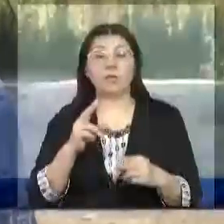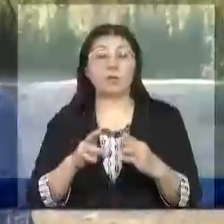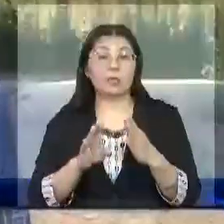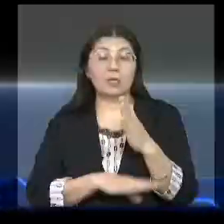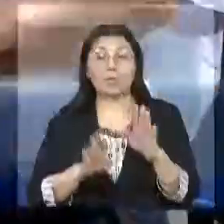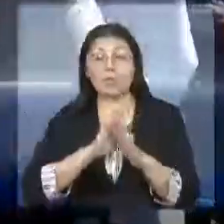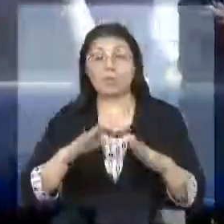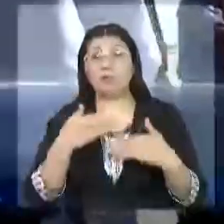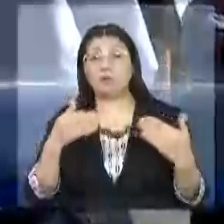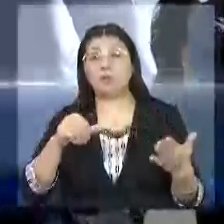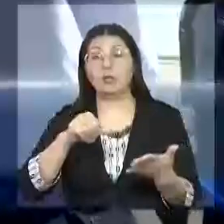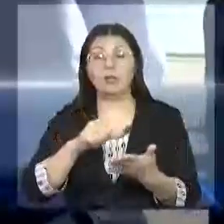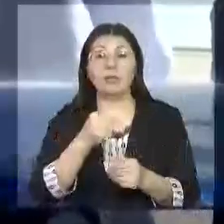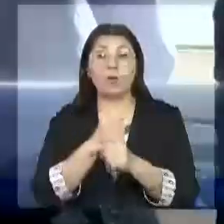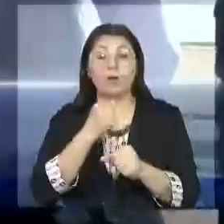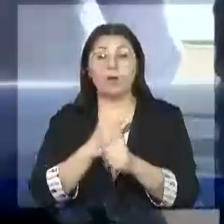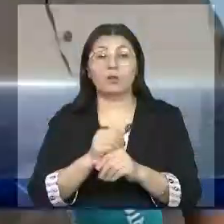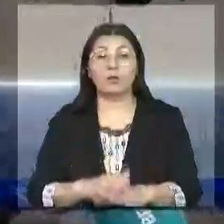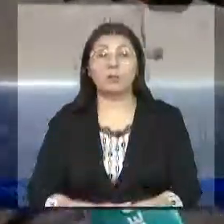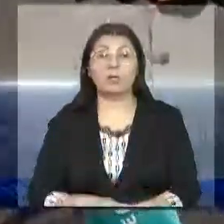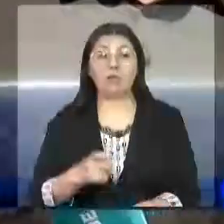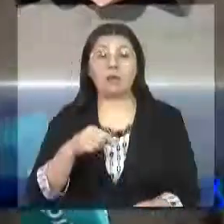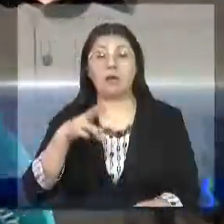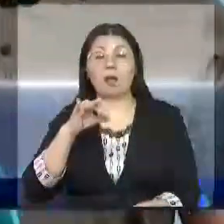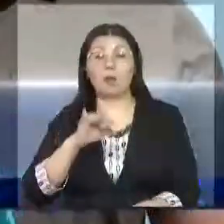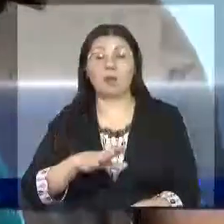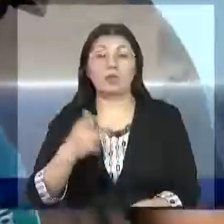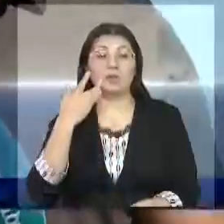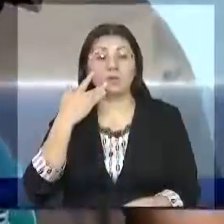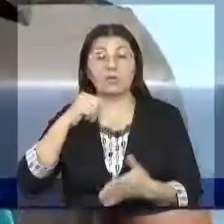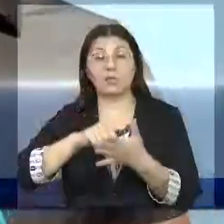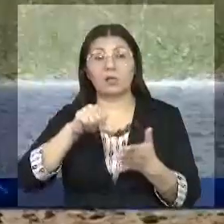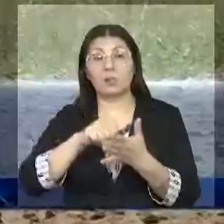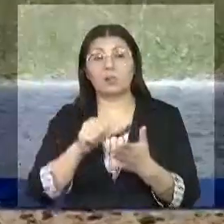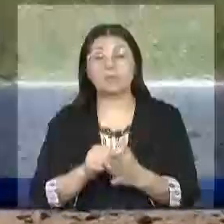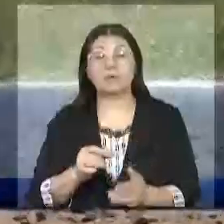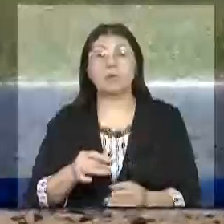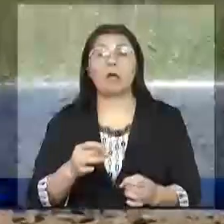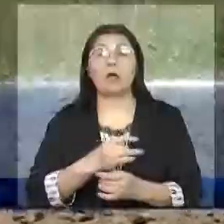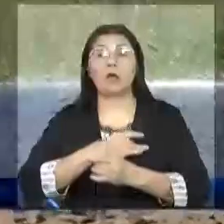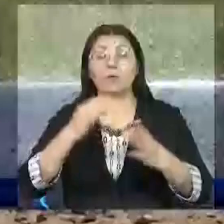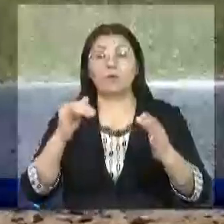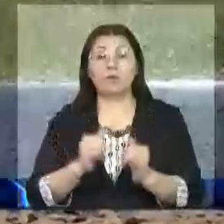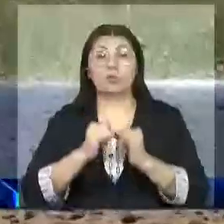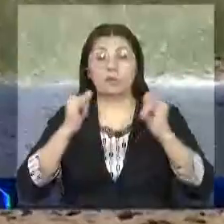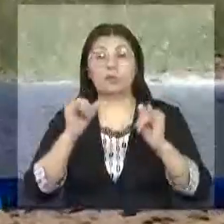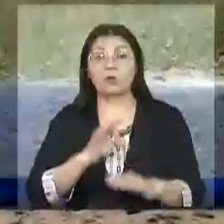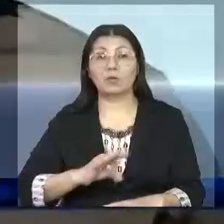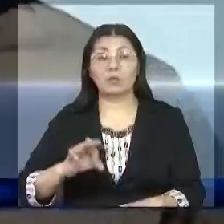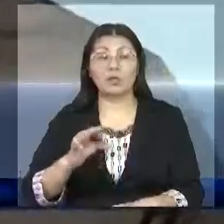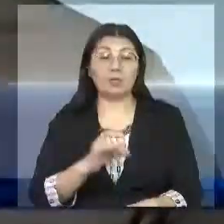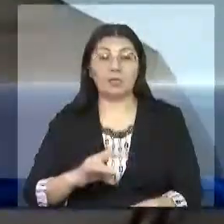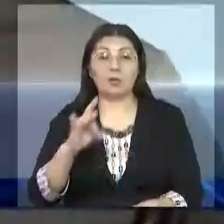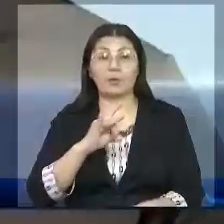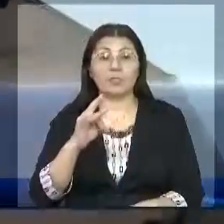нашего округа. В целом, Хамит Отеуулы на протяжении многих лет вносит свой вклад в социально-культурное развитие района. При финансовой